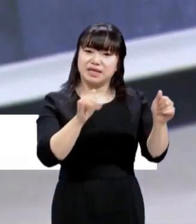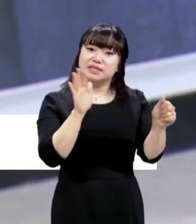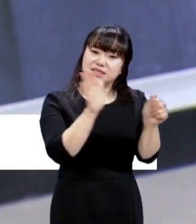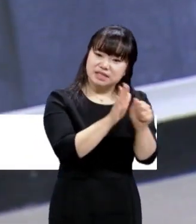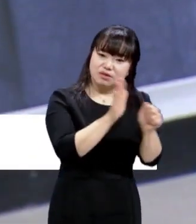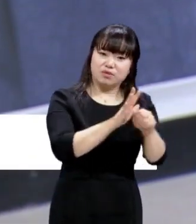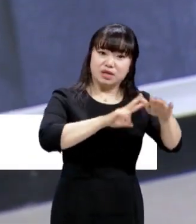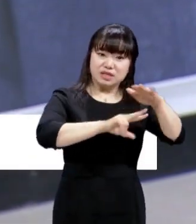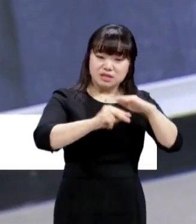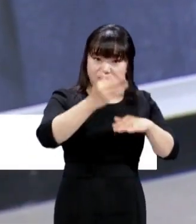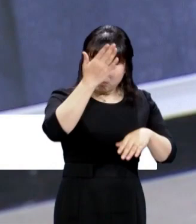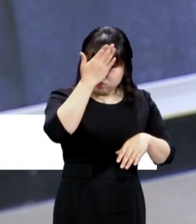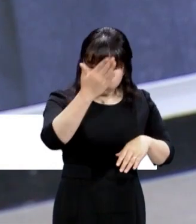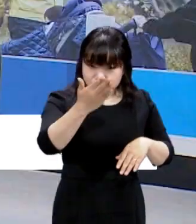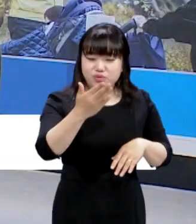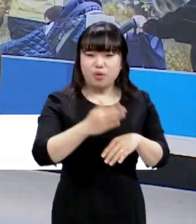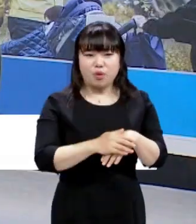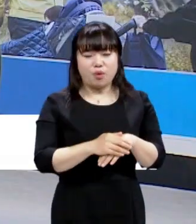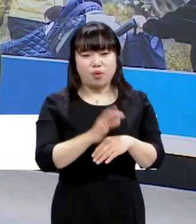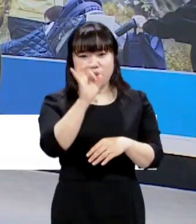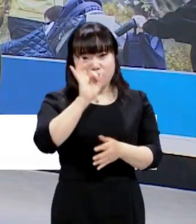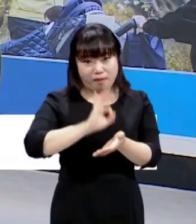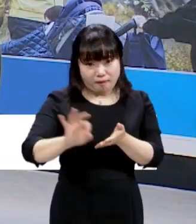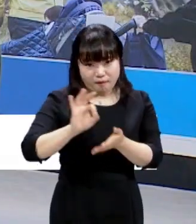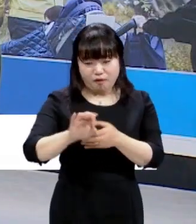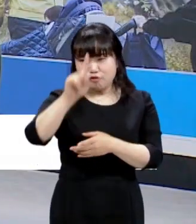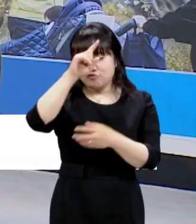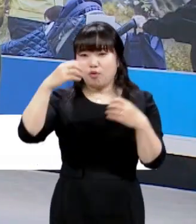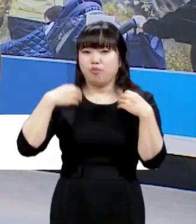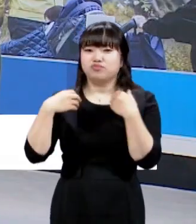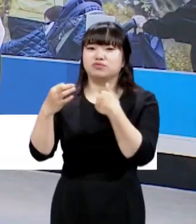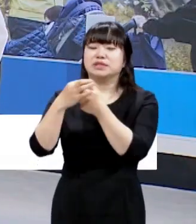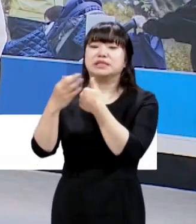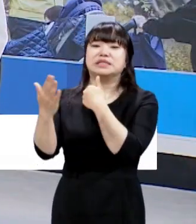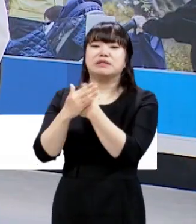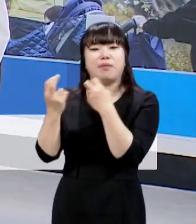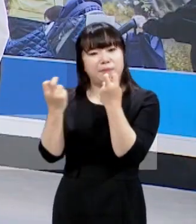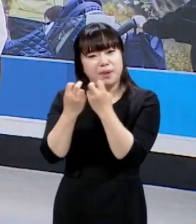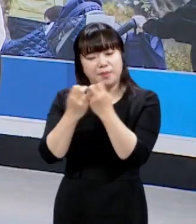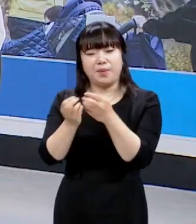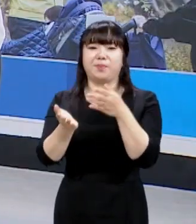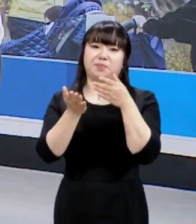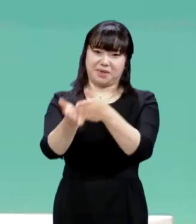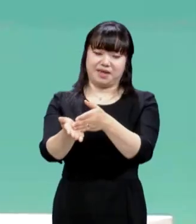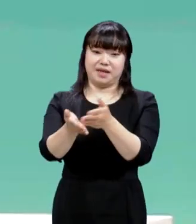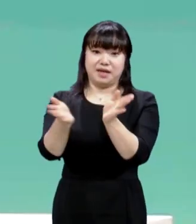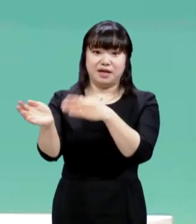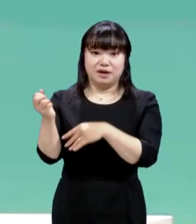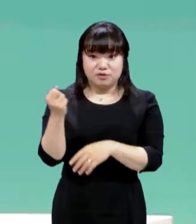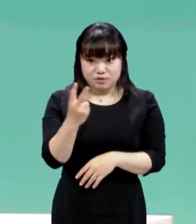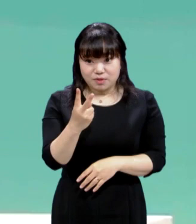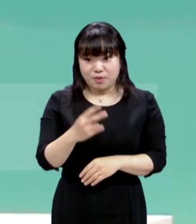지하철 무임승차 발생 비용을 중앙 정부로부터 지원받는 방안을 제안했고